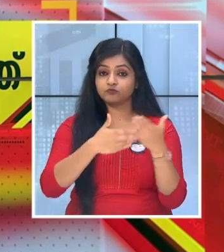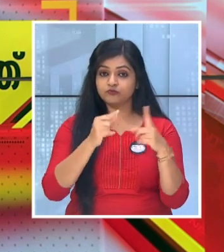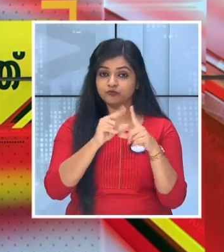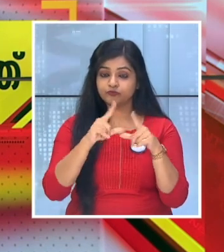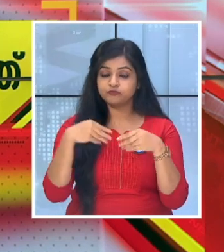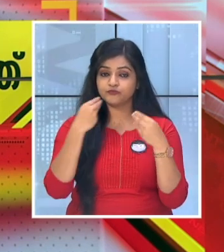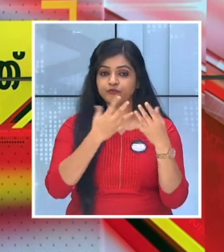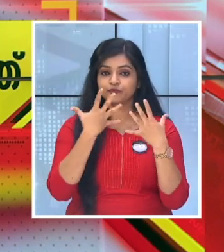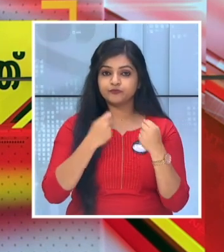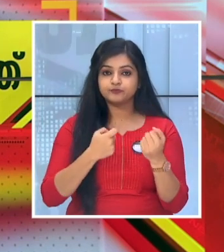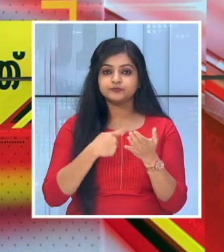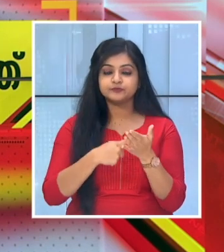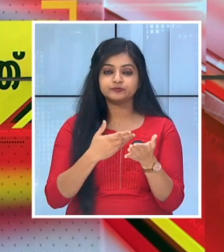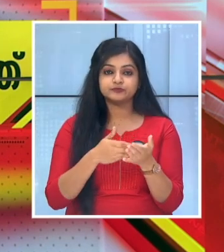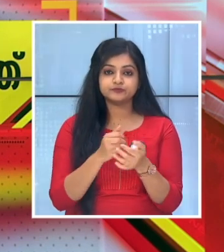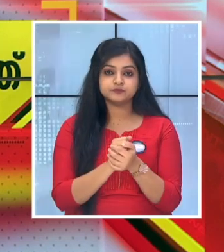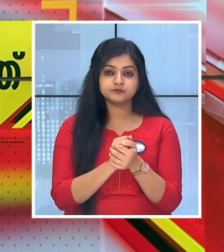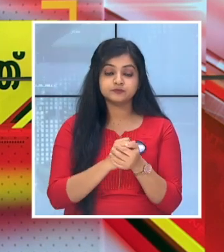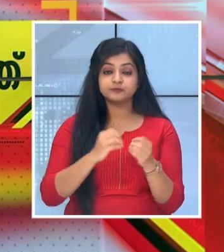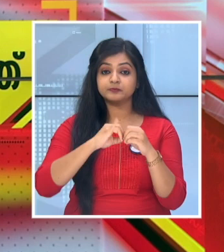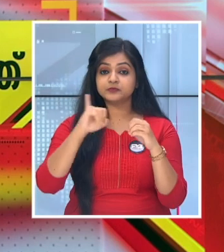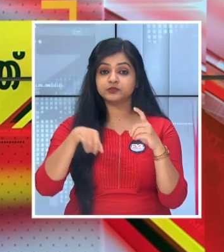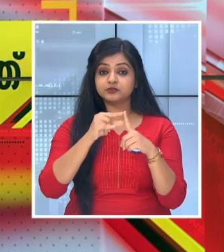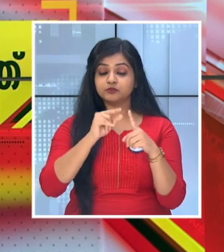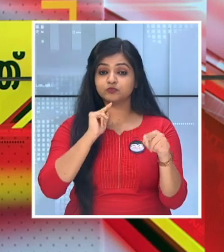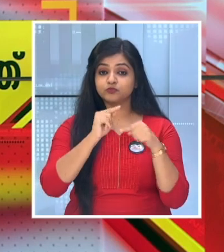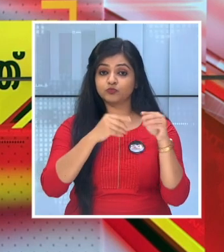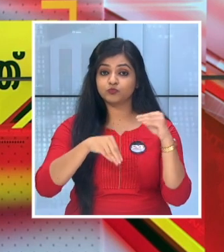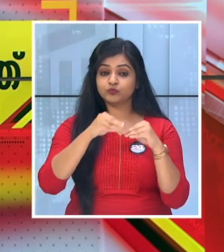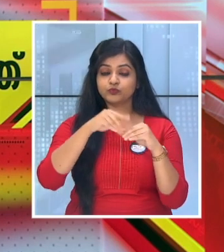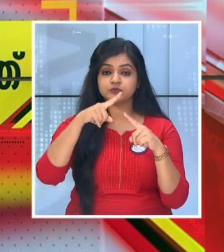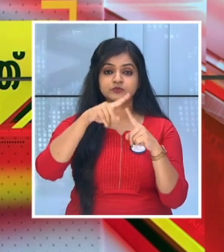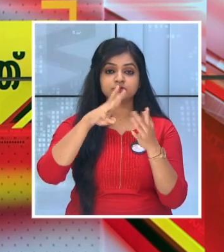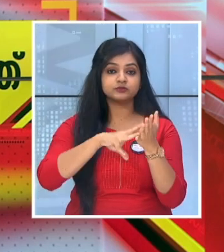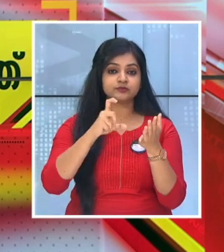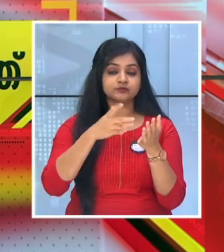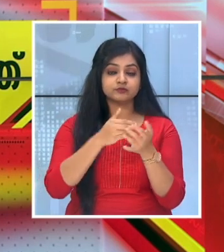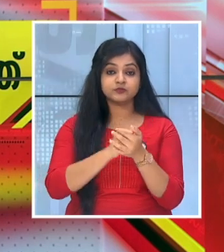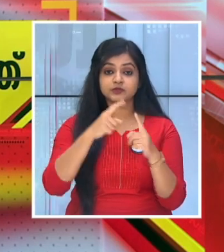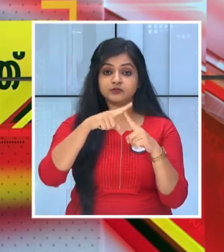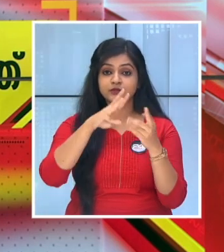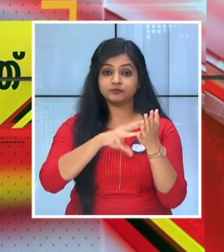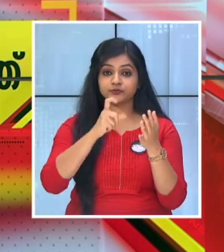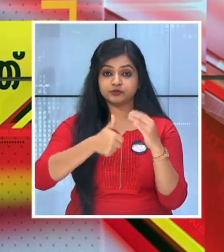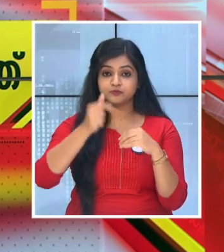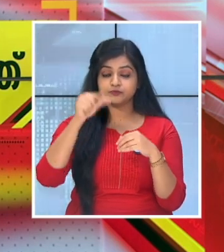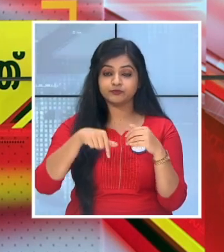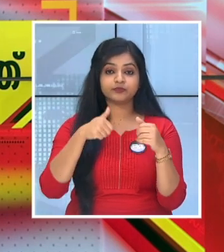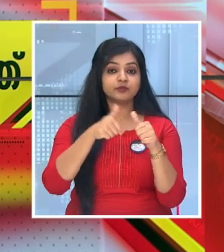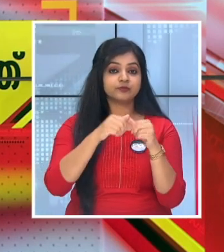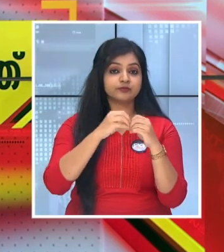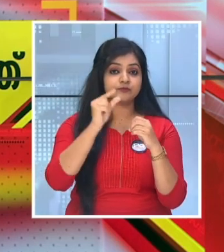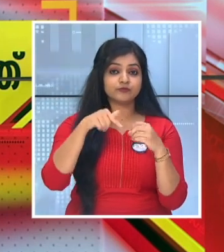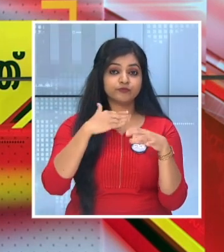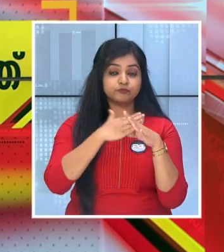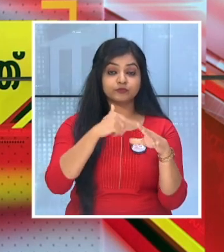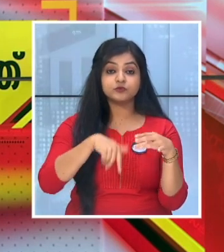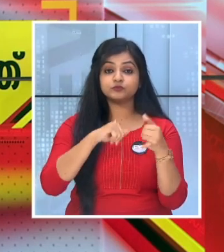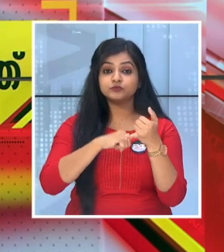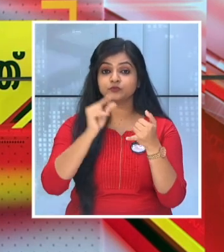എന്നതാണ് ആവശ്യം. BJPക്കെതിരെ വെല്ലുവിളിയുമായി തൃണമൂൽ കോൺഗ്രസ്. TMC നേതാവ് അഭിഷേക് ബാനർജിക്കെതിരെ സുവേന്ദു